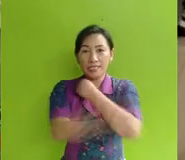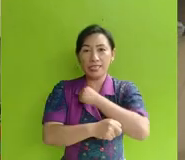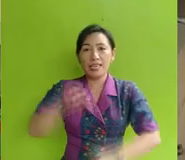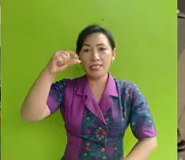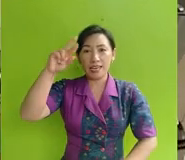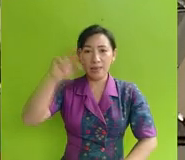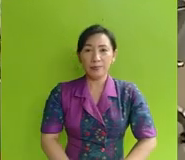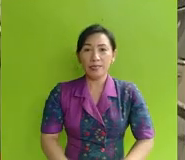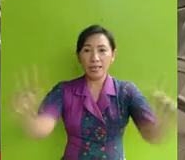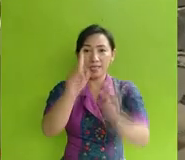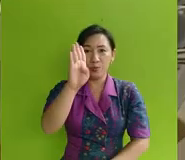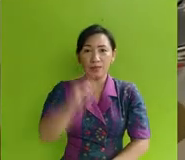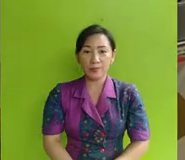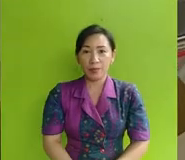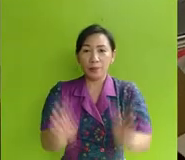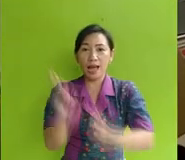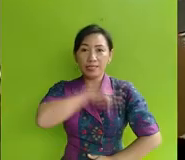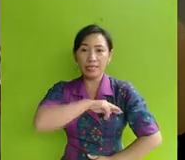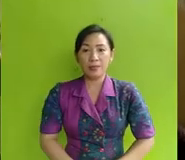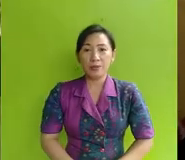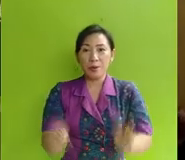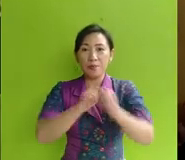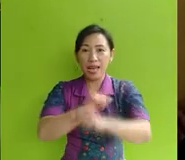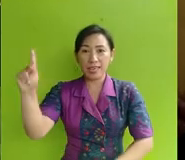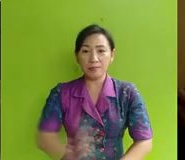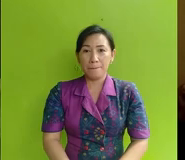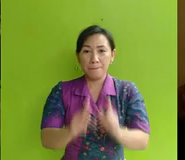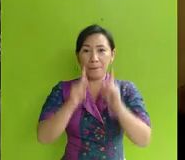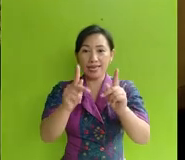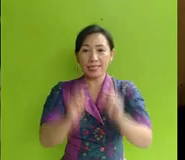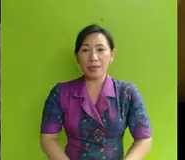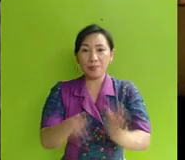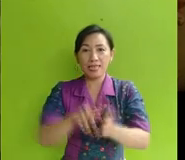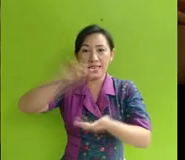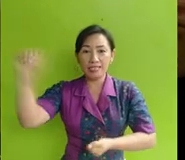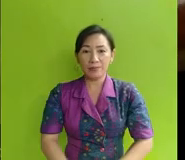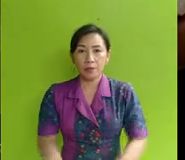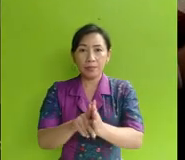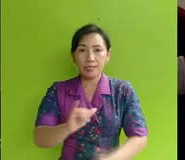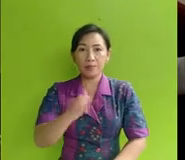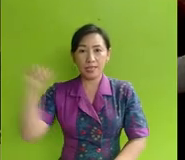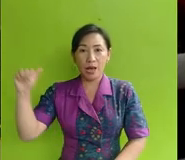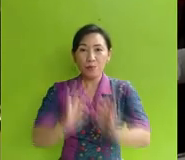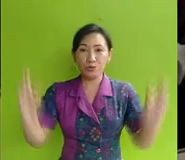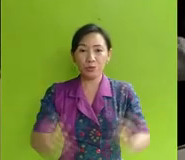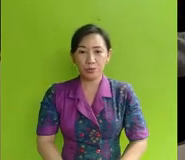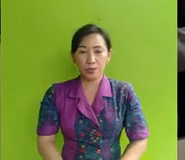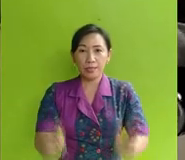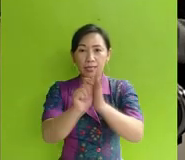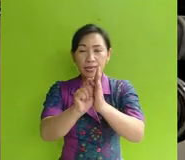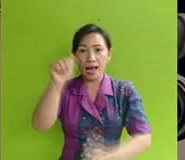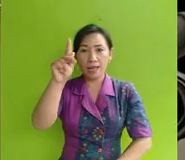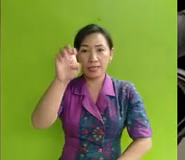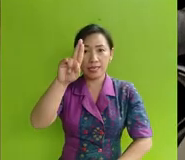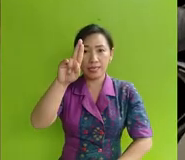Pengadilan Negeri Singaraja Kelas 1B berhasil mempertahankan predikat pelayanan penjaminan mutu terakreditasi A Excellent